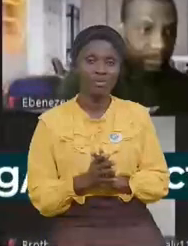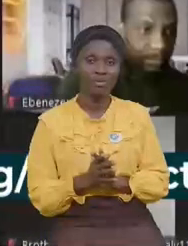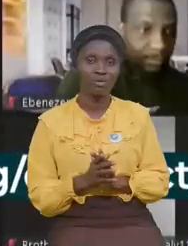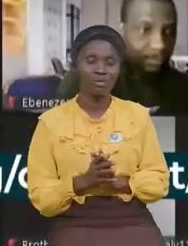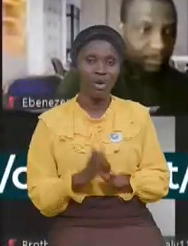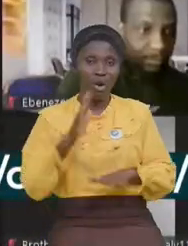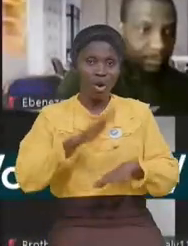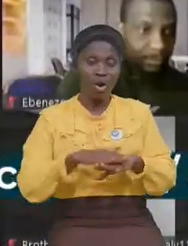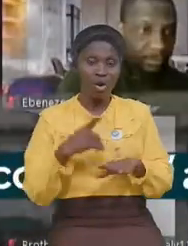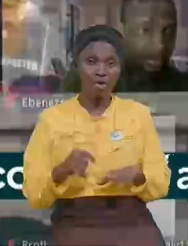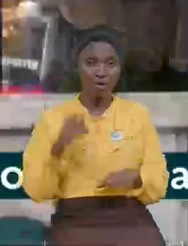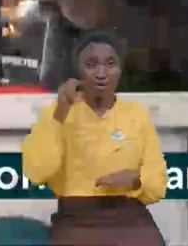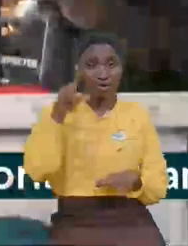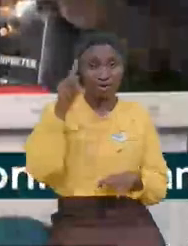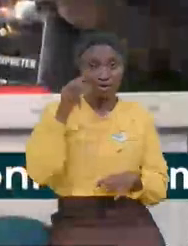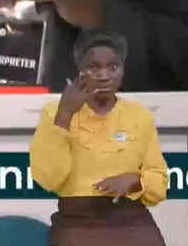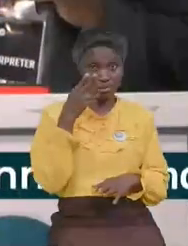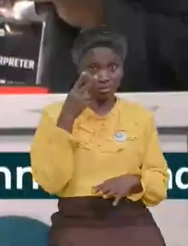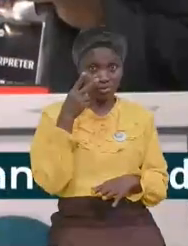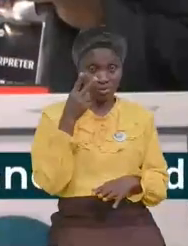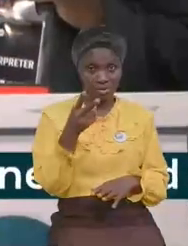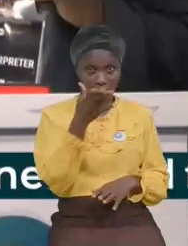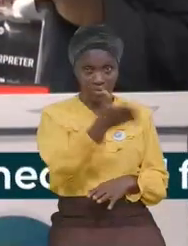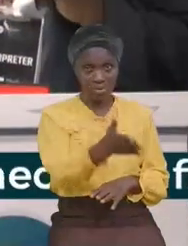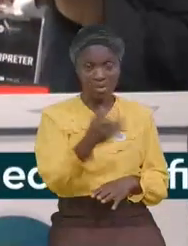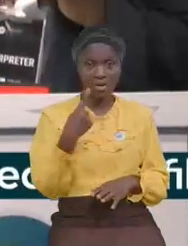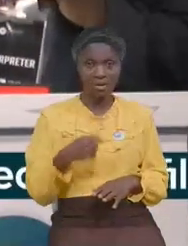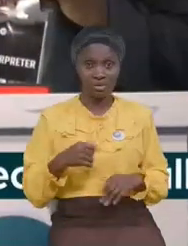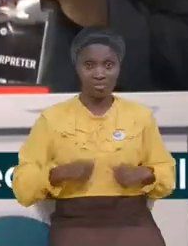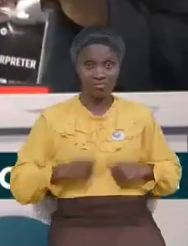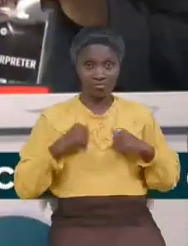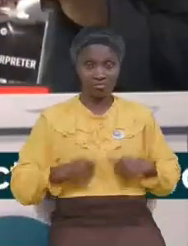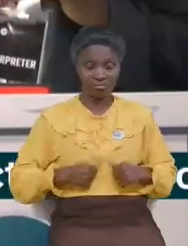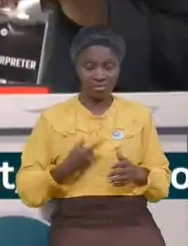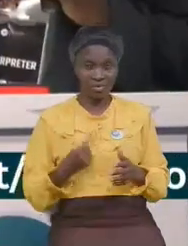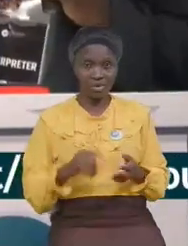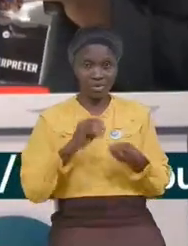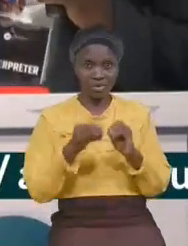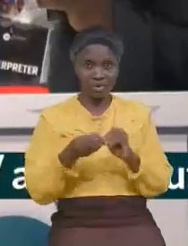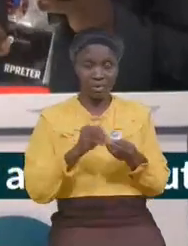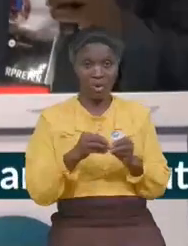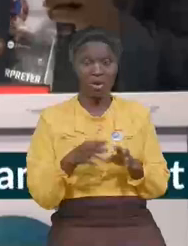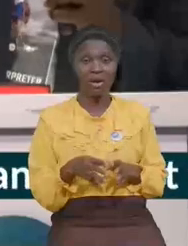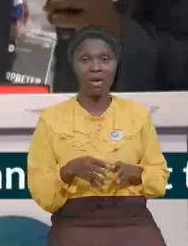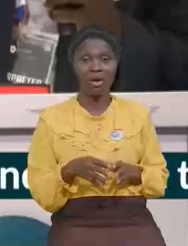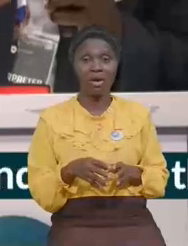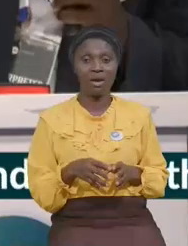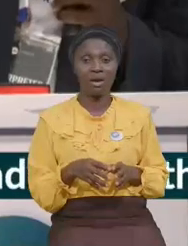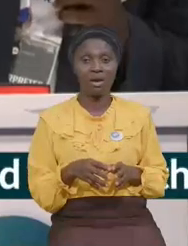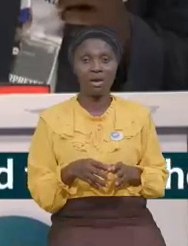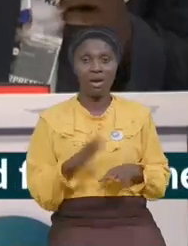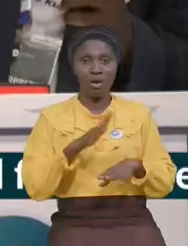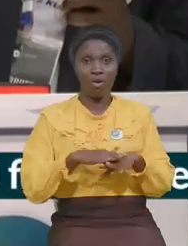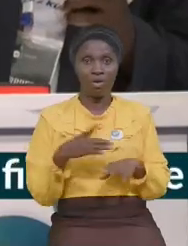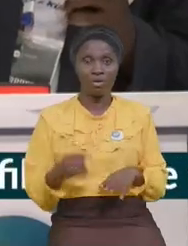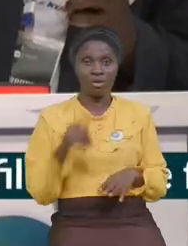Sur l'écran, vous verrez un lien là-bas que vous allez cliquer. Et